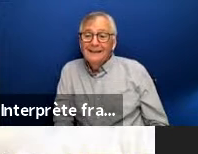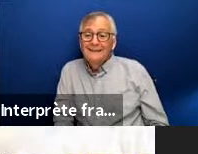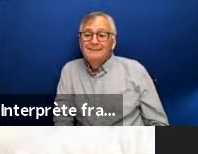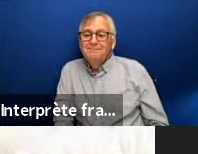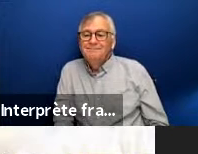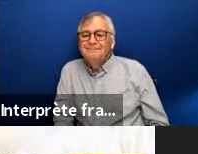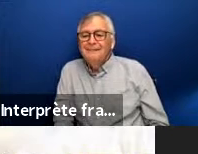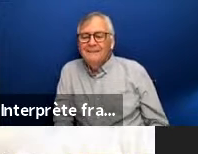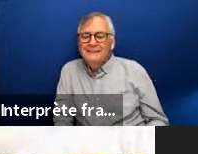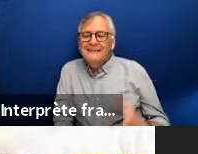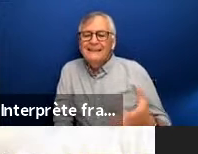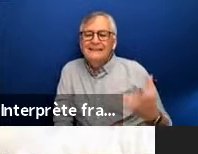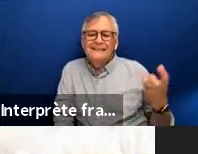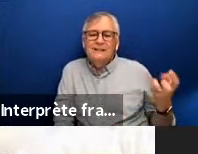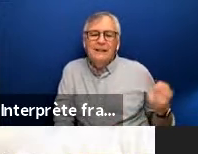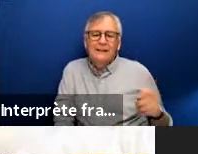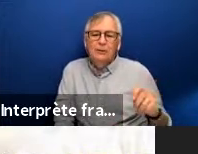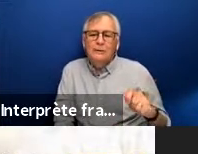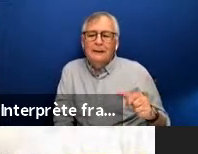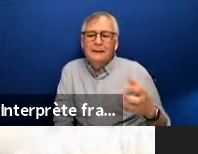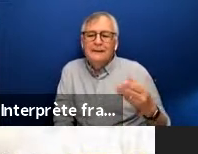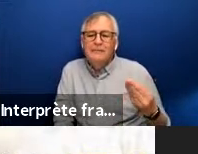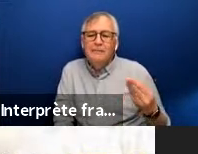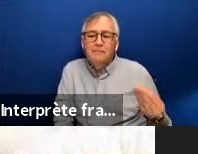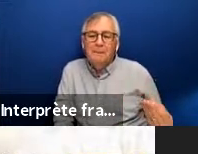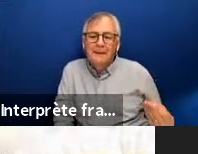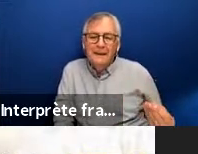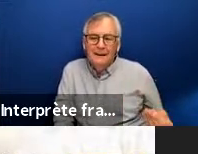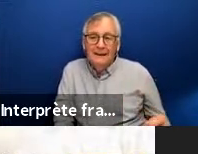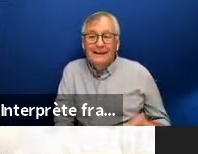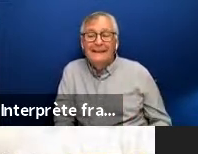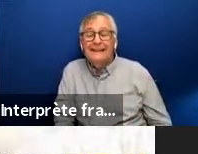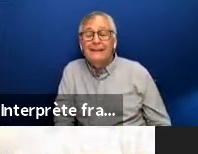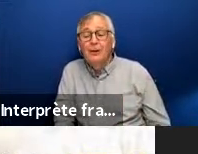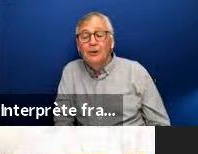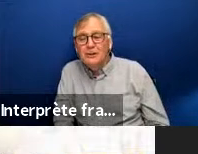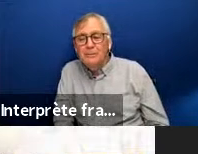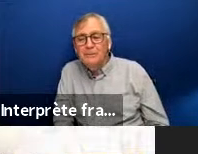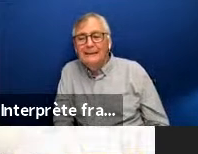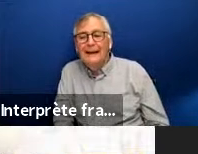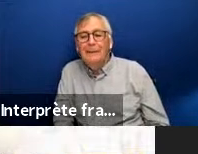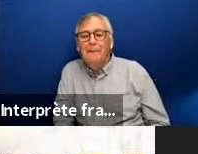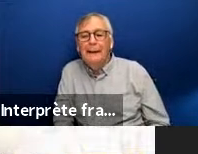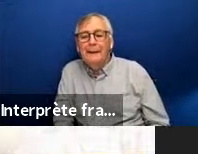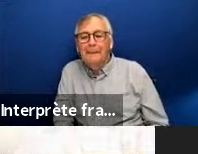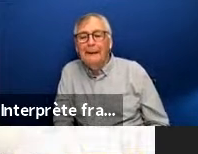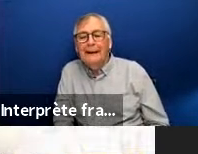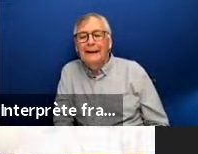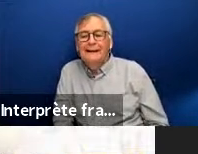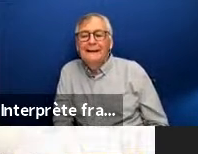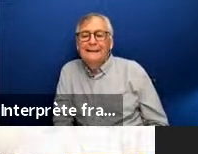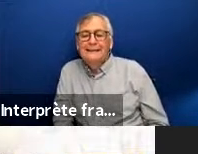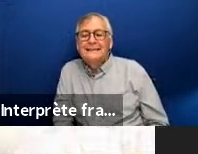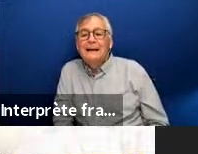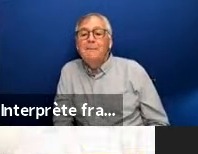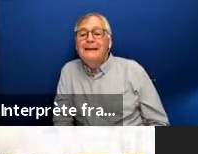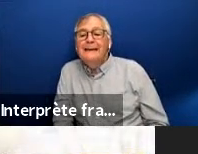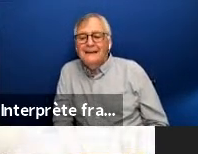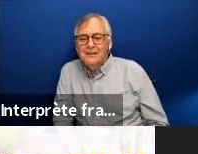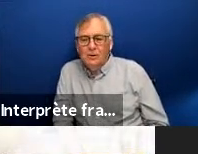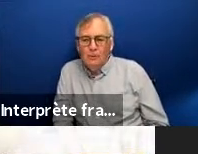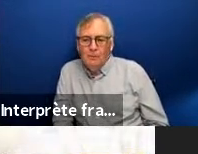Maintenant, avant c'était avec des dictionnaires, donc des livres papier. La technologie maintenant permet